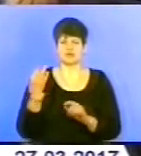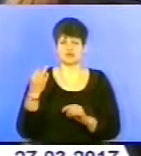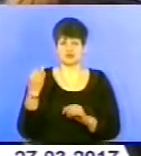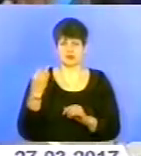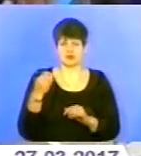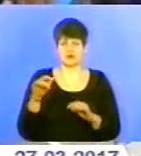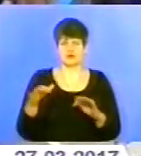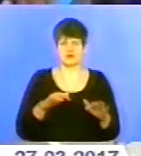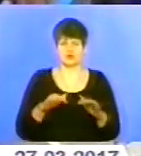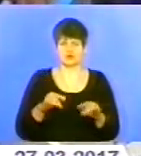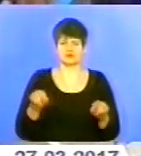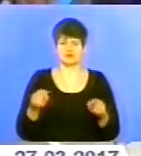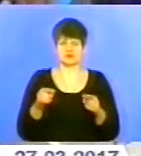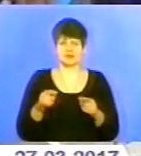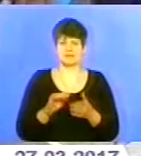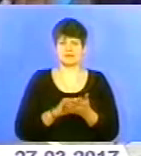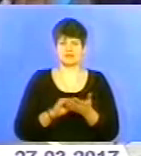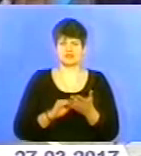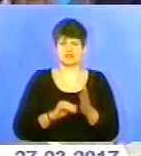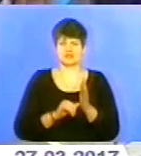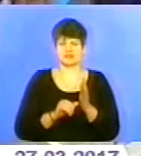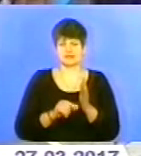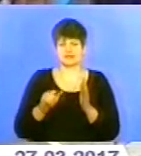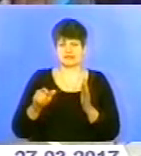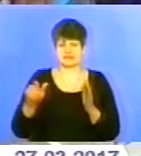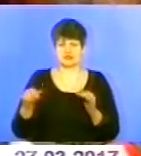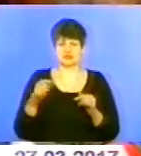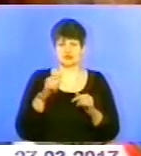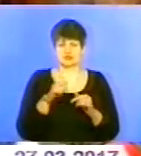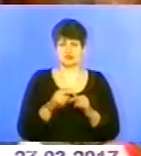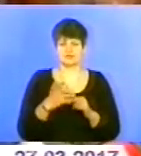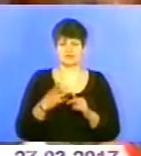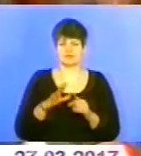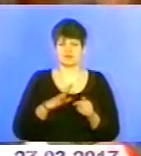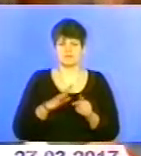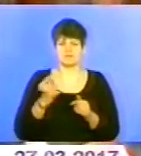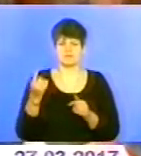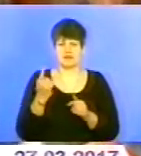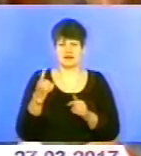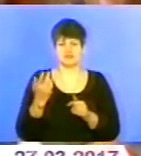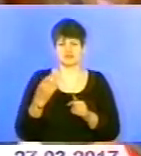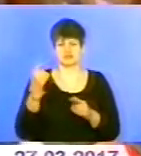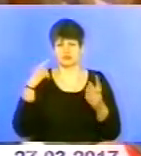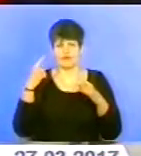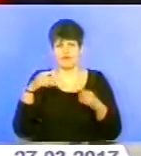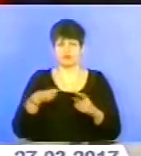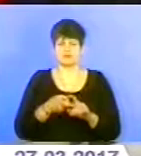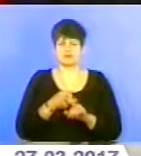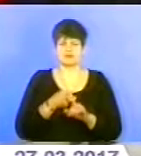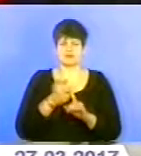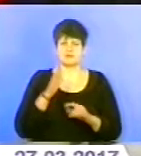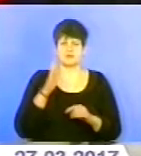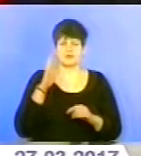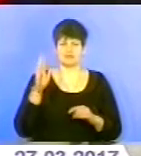руху, зародження письменників, шестидесятників. Саме з-під його пера вийшли перші публістичні твори, присвячені